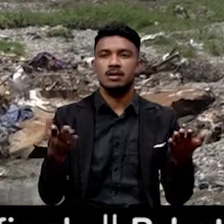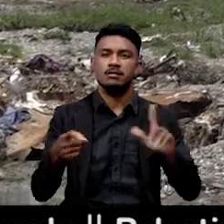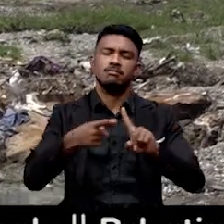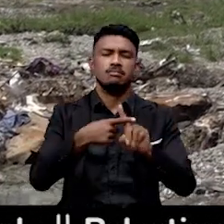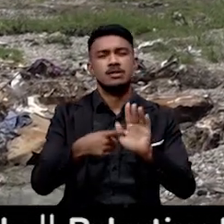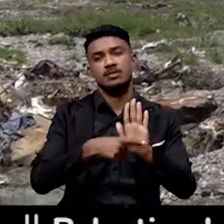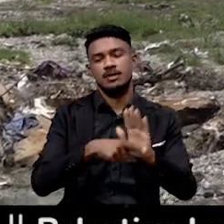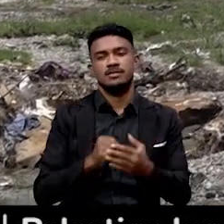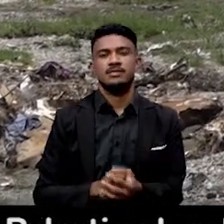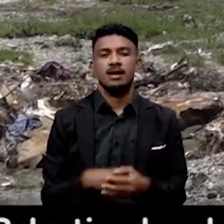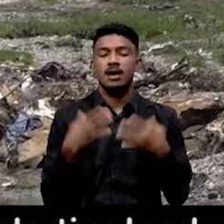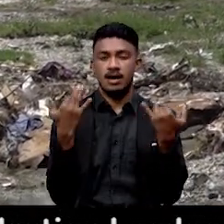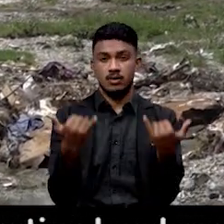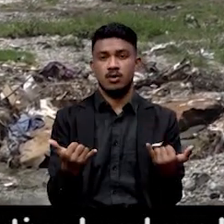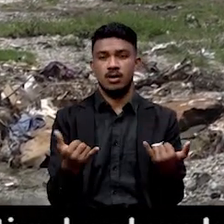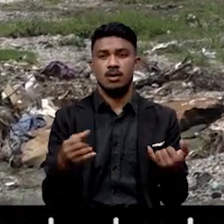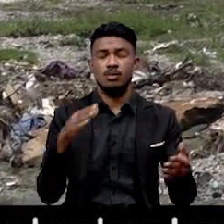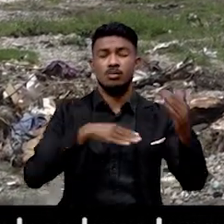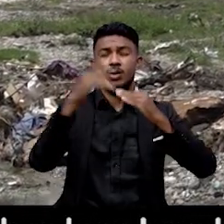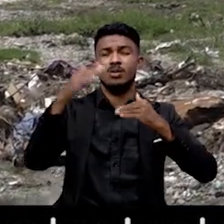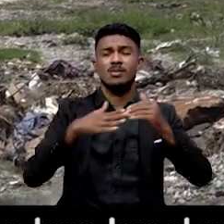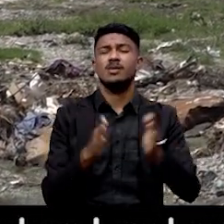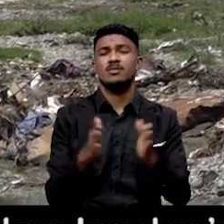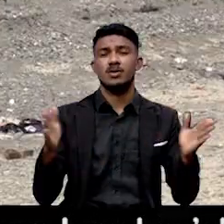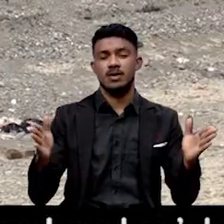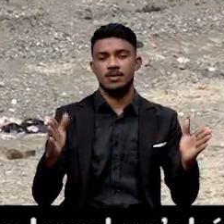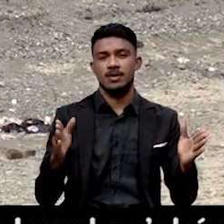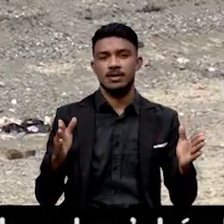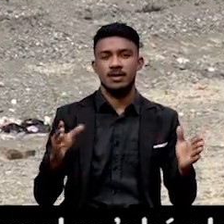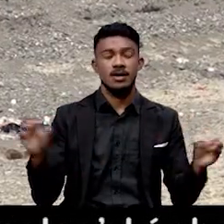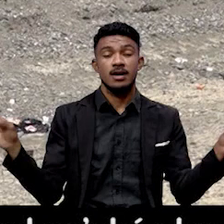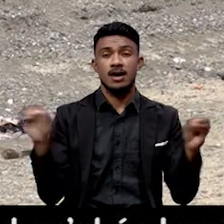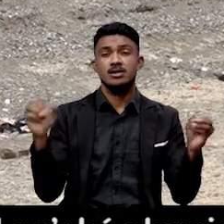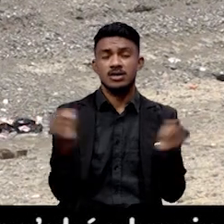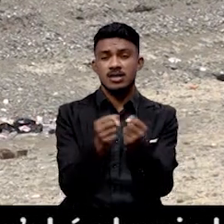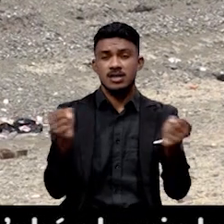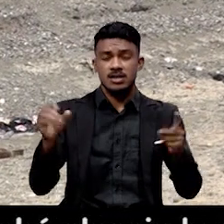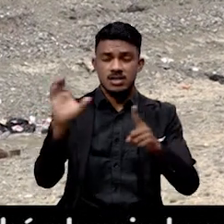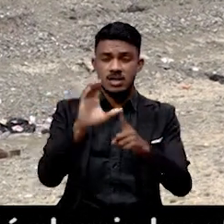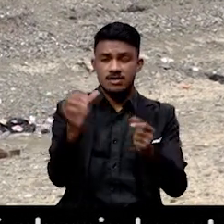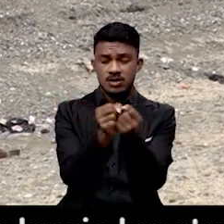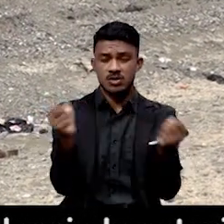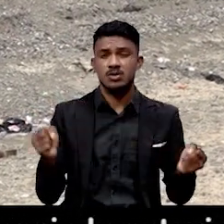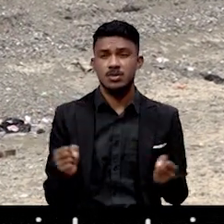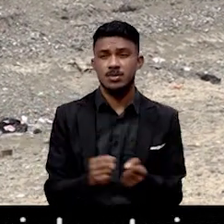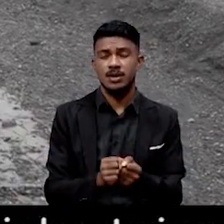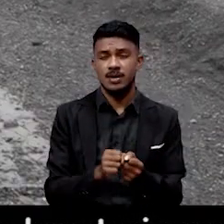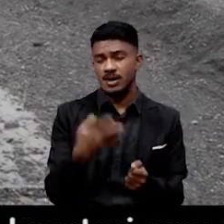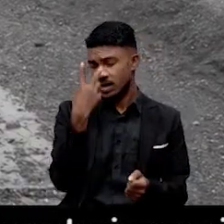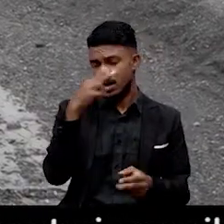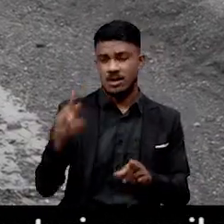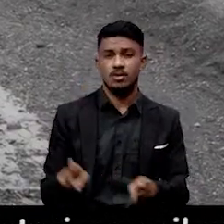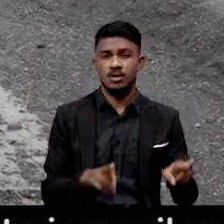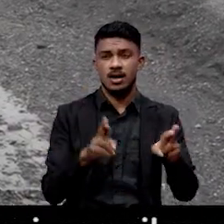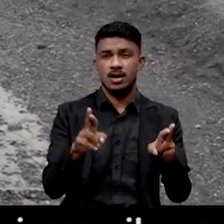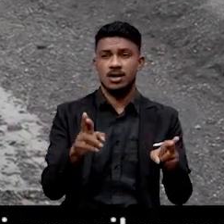agora problema bot liutan makane laos dit si suku mahare uma motalara laos